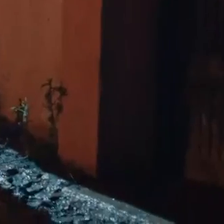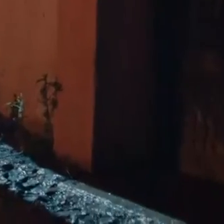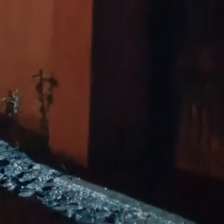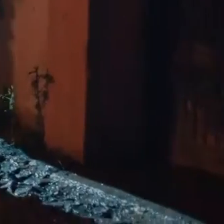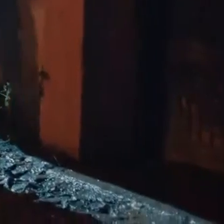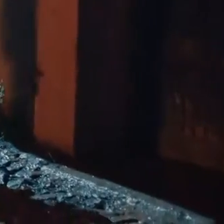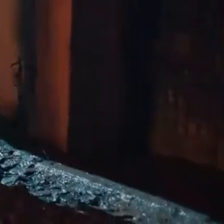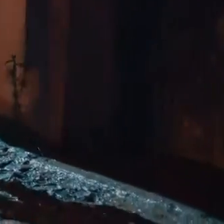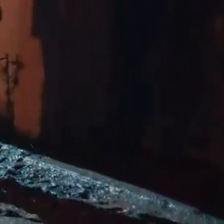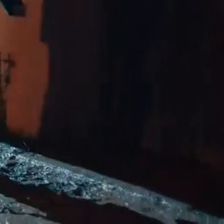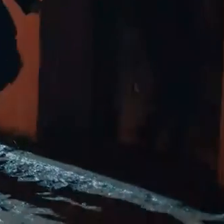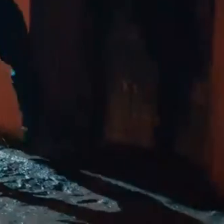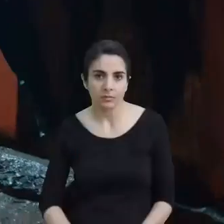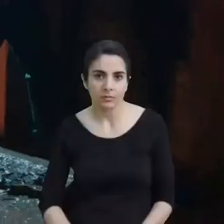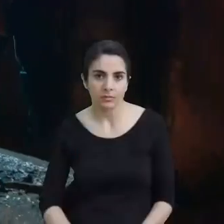geldiler.